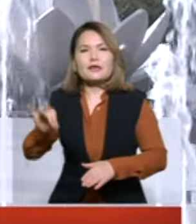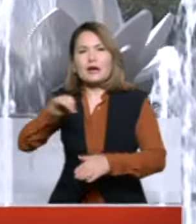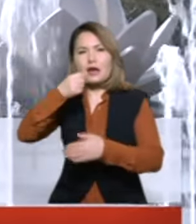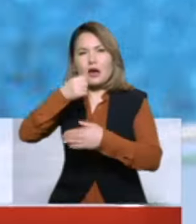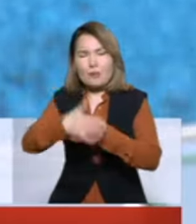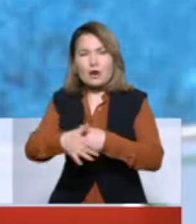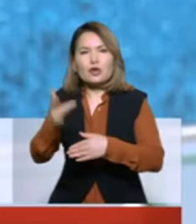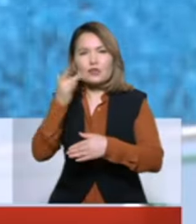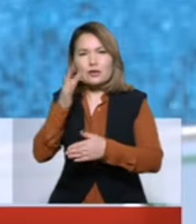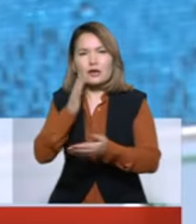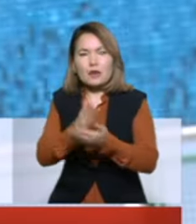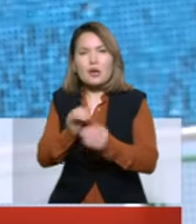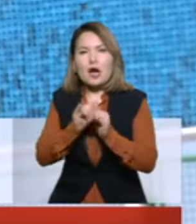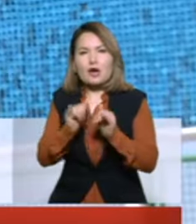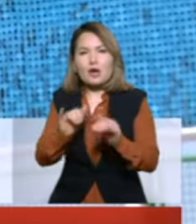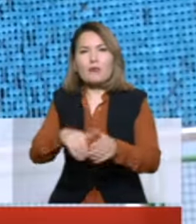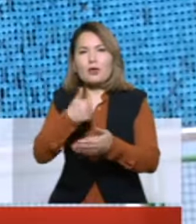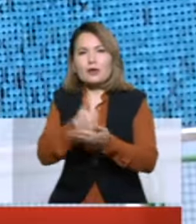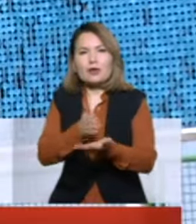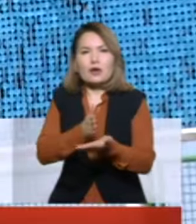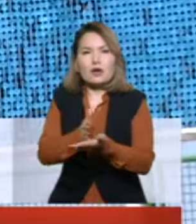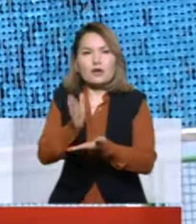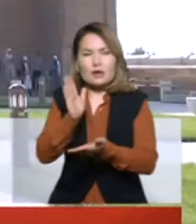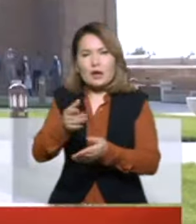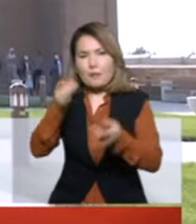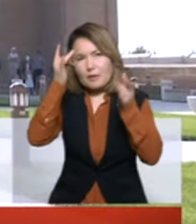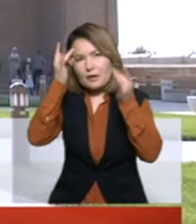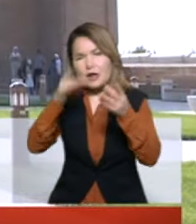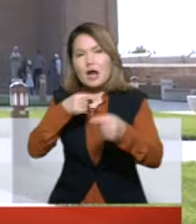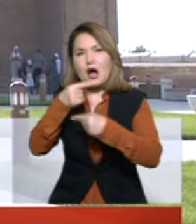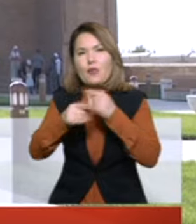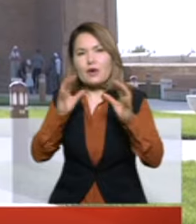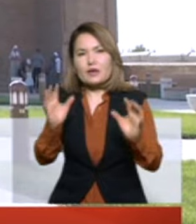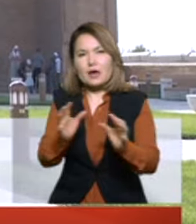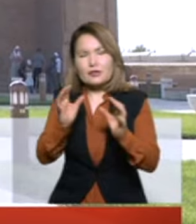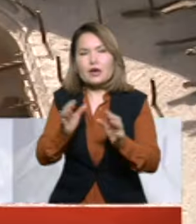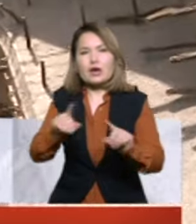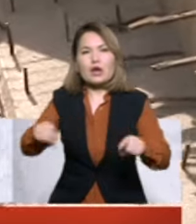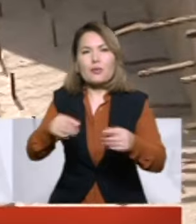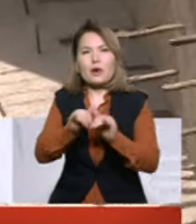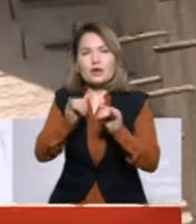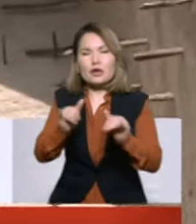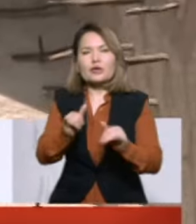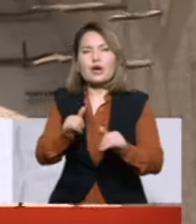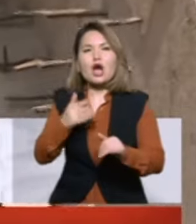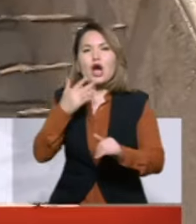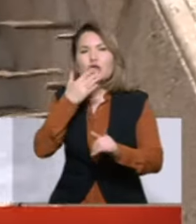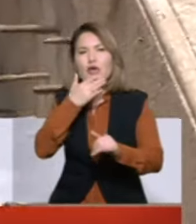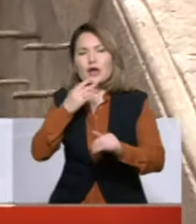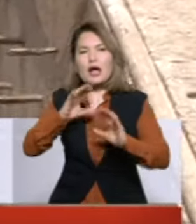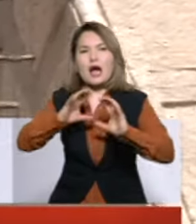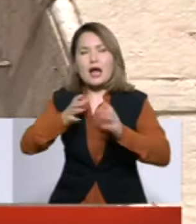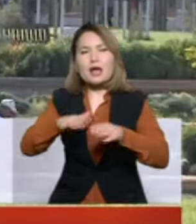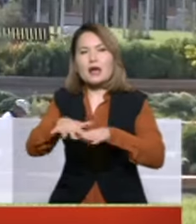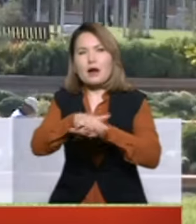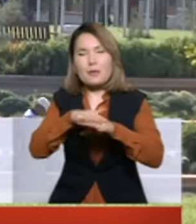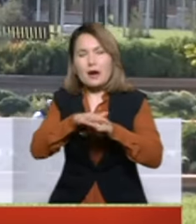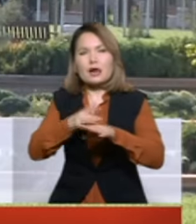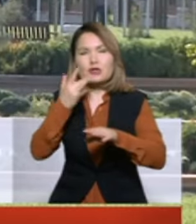ретінде қалыптасып, дамуына негіз болмақ. Сондай-ақ мәдени мұраны сақтау және жаңғырту түркі әлемінің рухани астанасы атанған